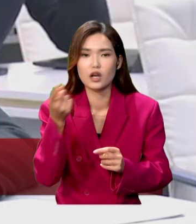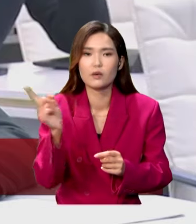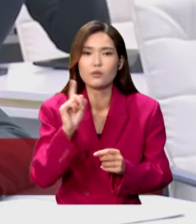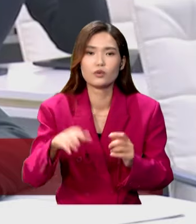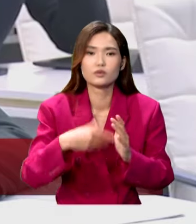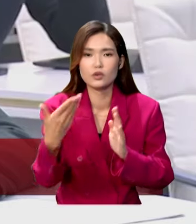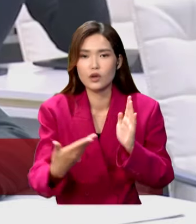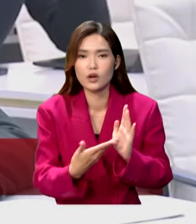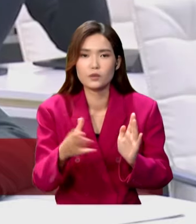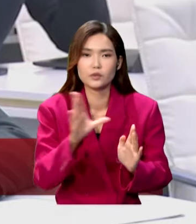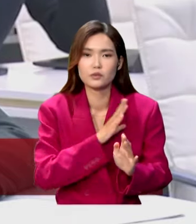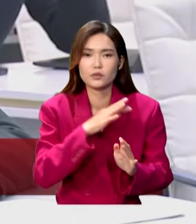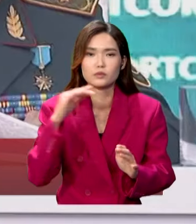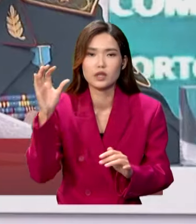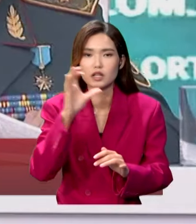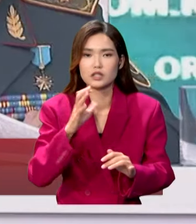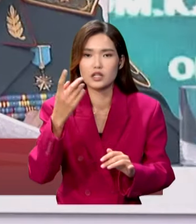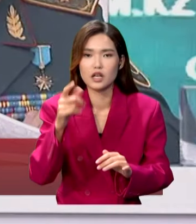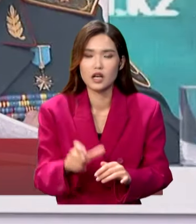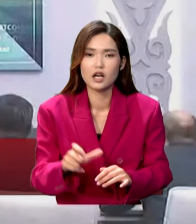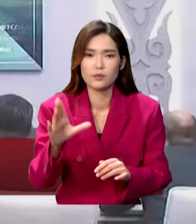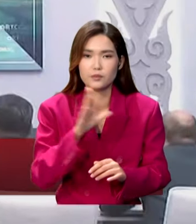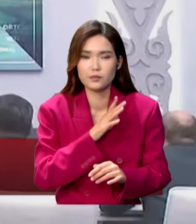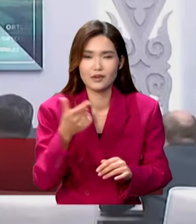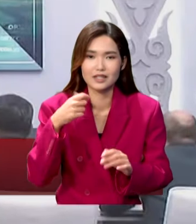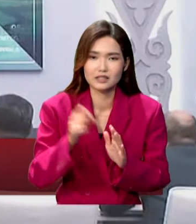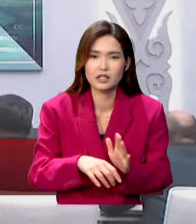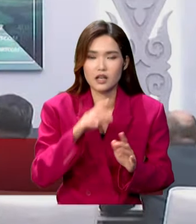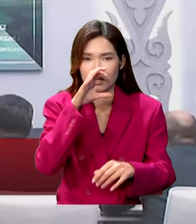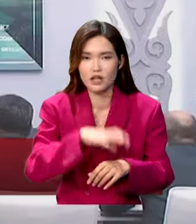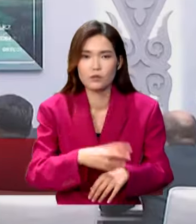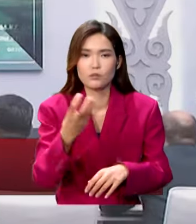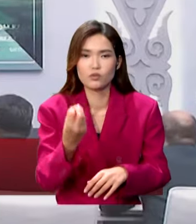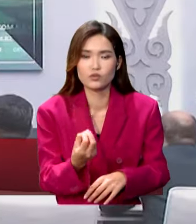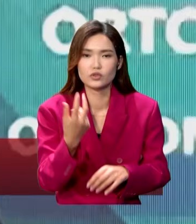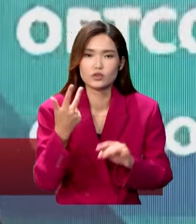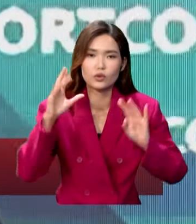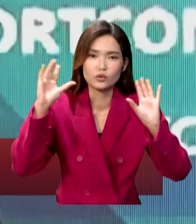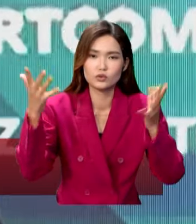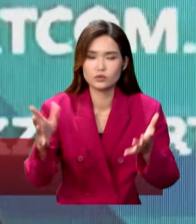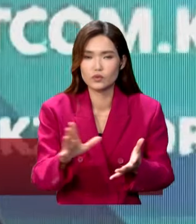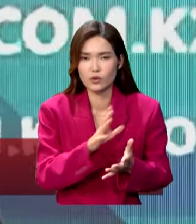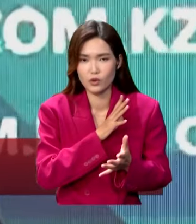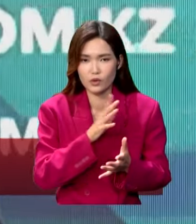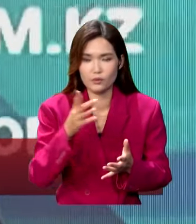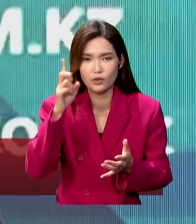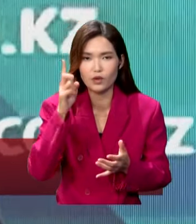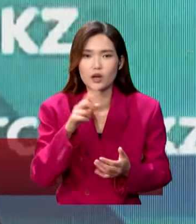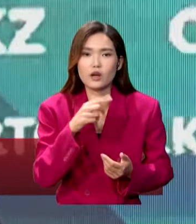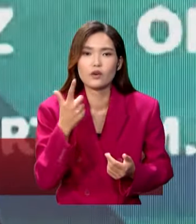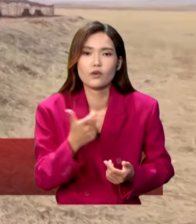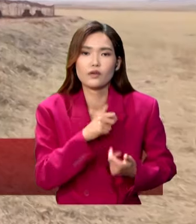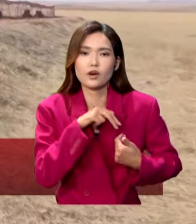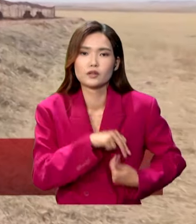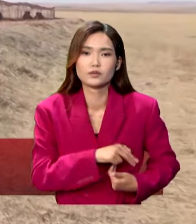было много Ведь только в сентябре кроме одного факта попытки суицида зафиксированы ещё три случая гибели военнослужащих только вчера в городе